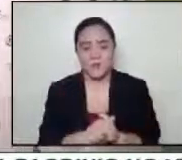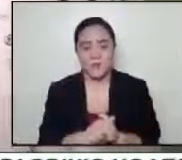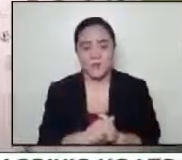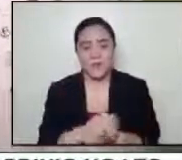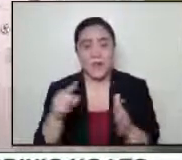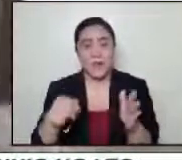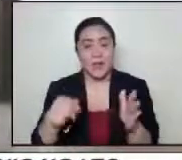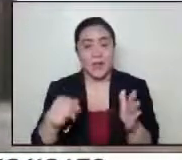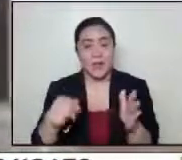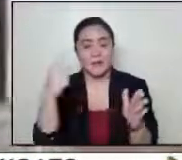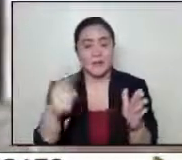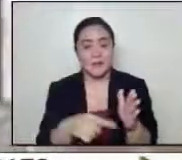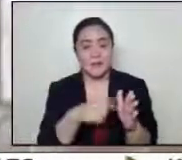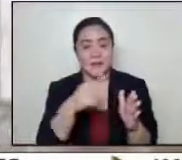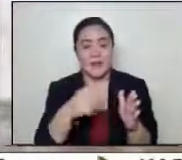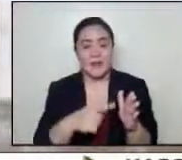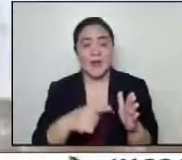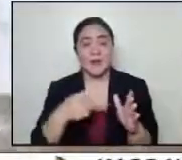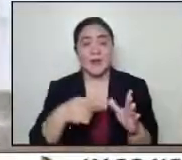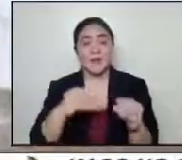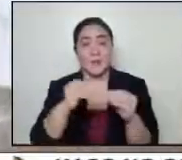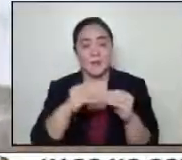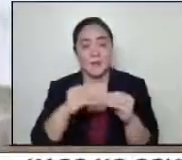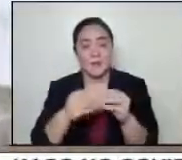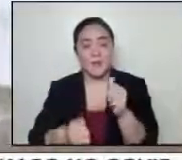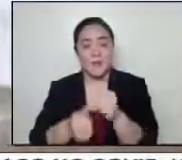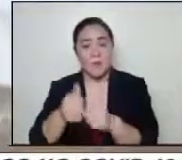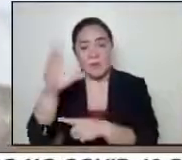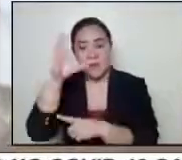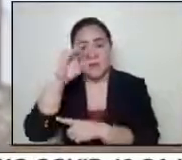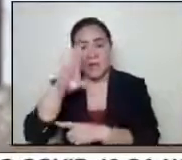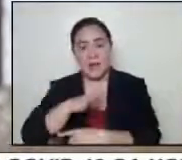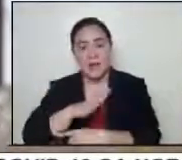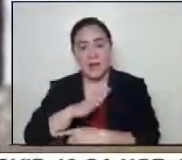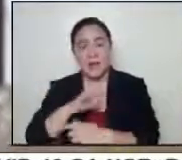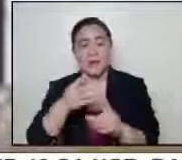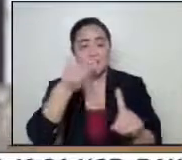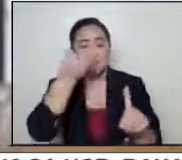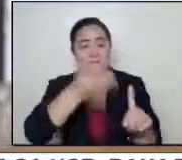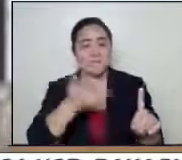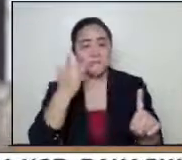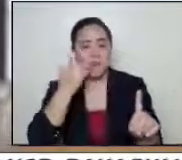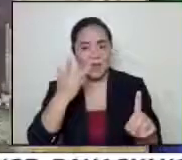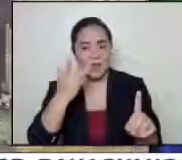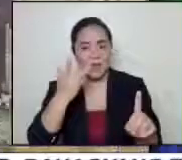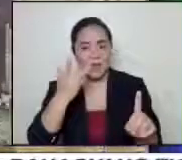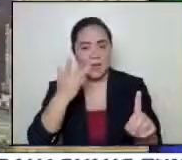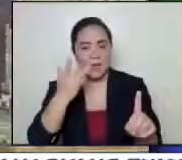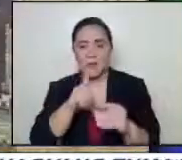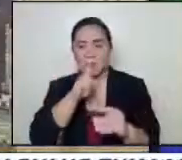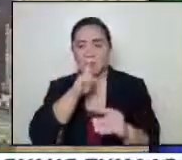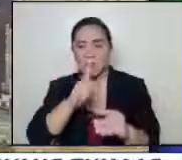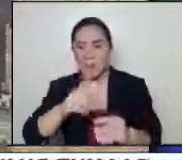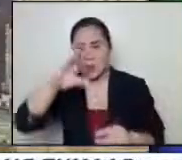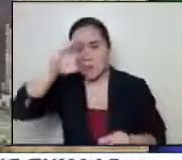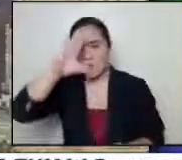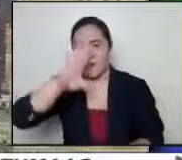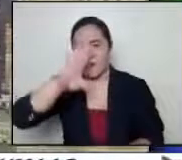mas lalaki pa sa lalaki ang bakla. Sa akin dalawang anak, kay Richelle,